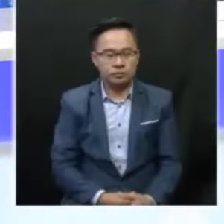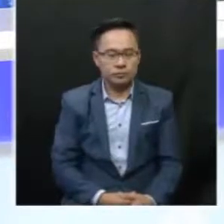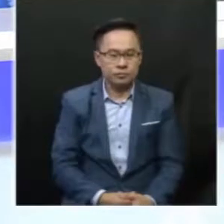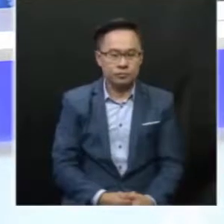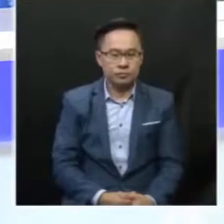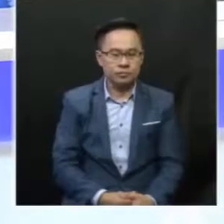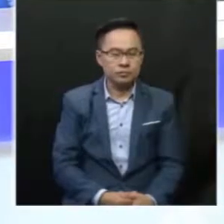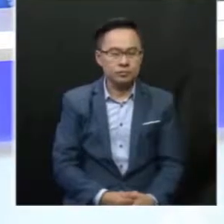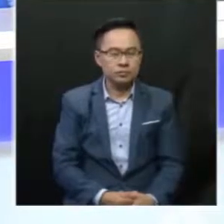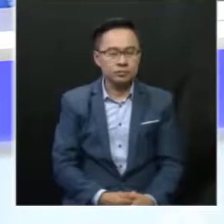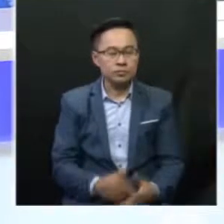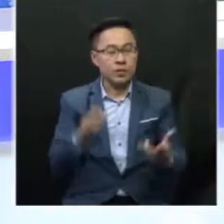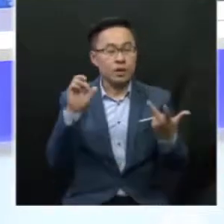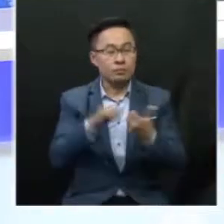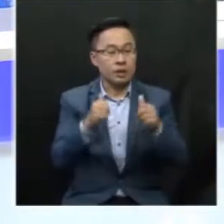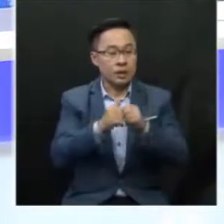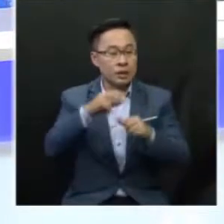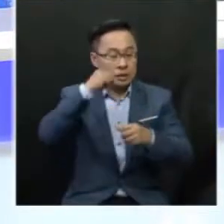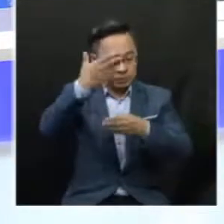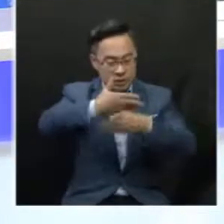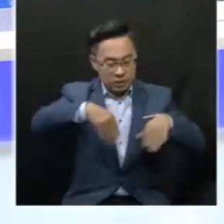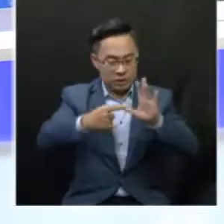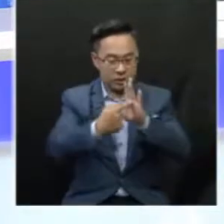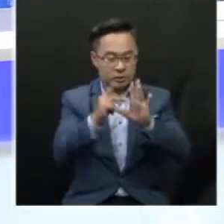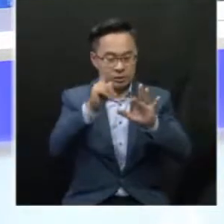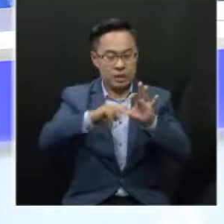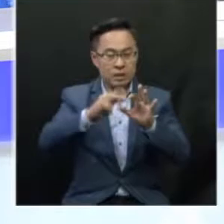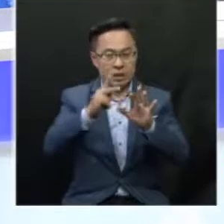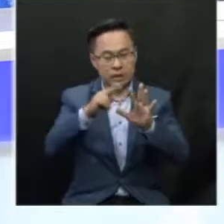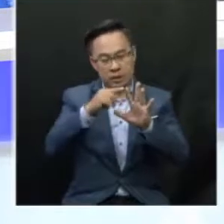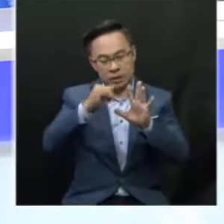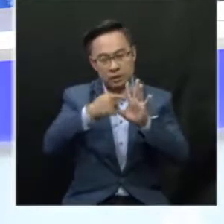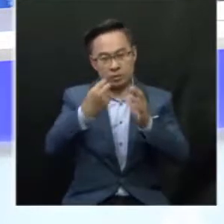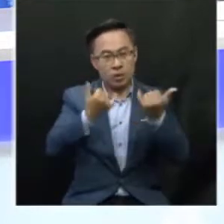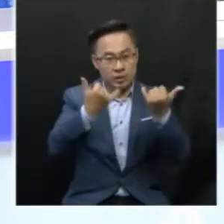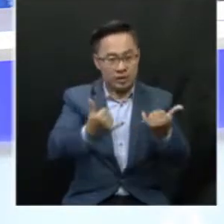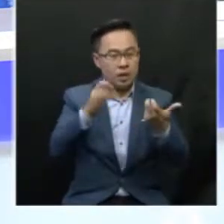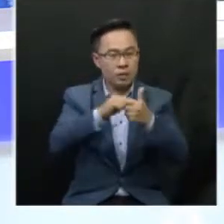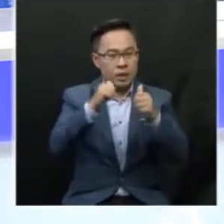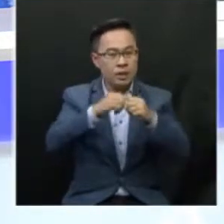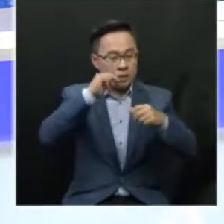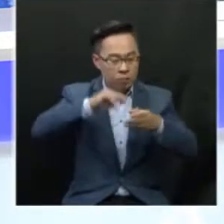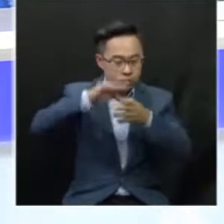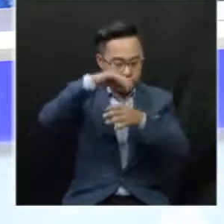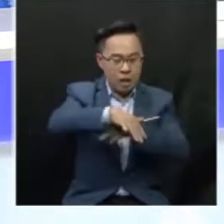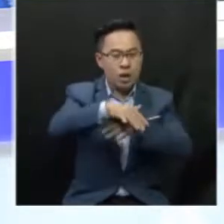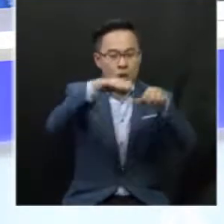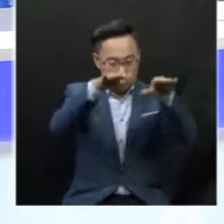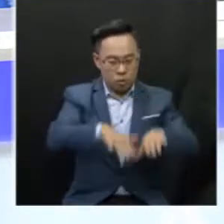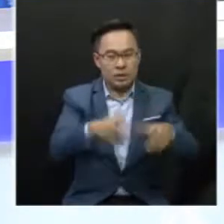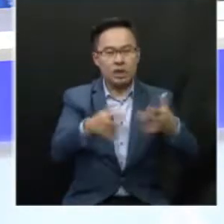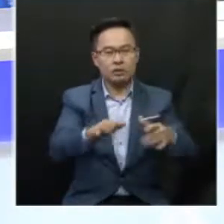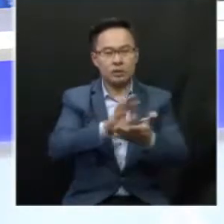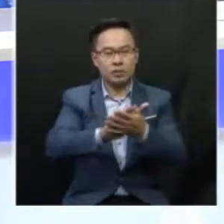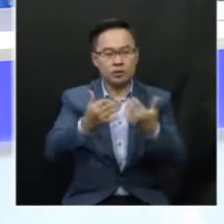มาเกาะติดสถานการณ์นะคะคุณผู้ชมสถานการณ์น้ำที่เขื่อนแก่งกระจานตอนนี้ต้องบอกว่าคลี่คลายไปแล้วซึ่งหนึ่งสิ่งที่ทางด้านของผู้ว่าราชการจังหวัดเพช